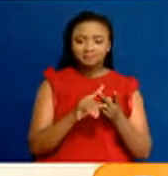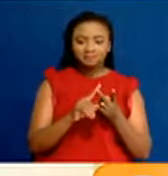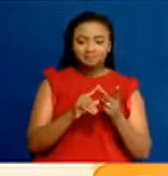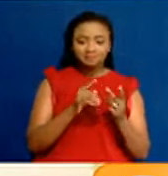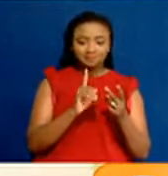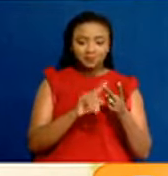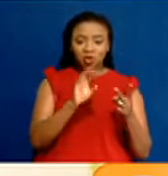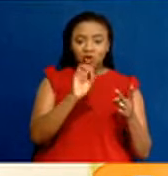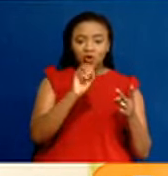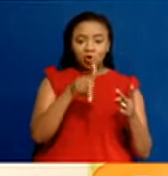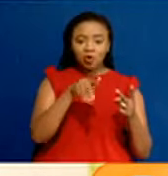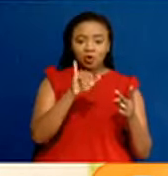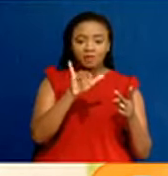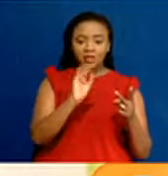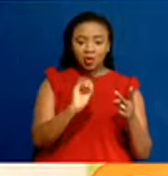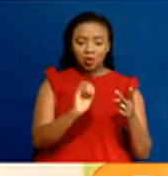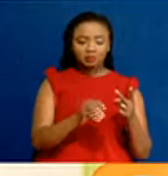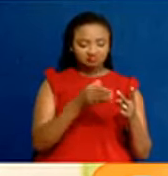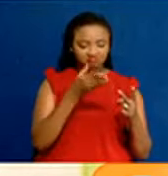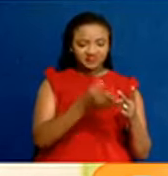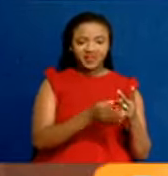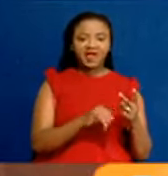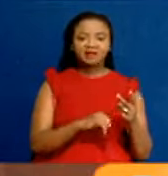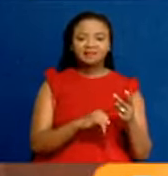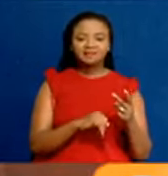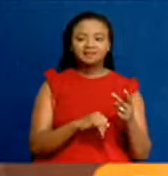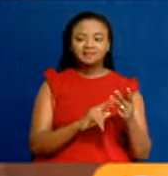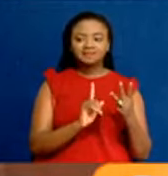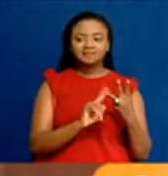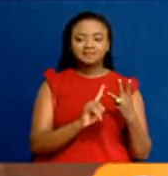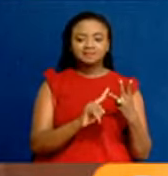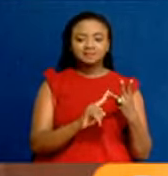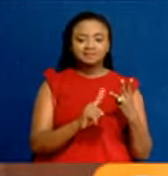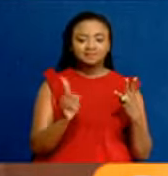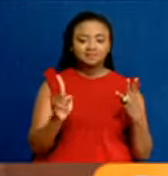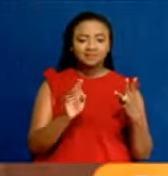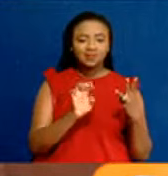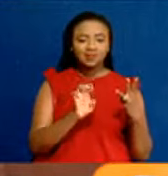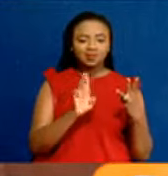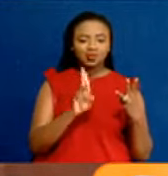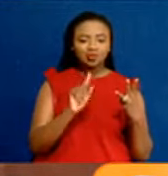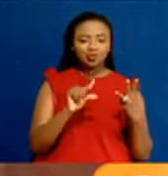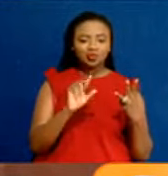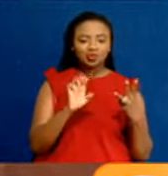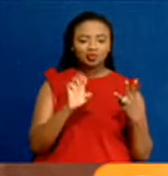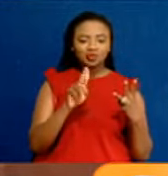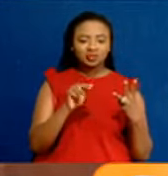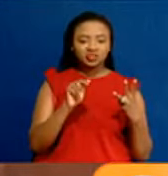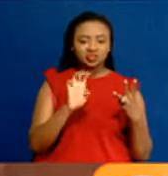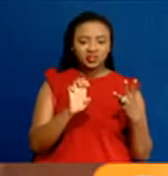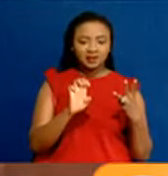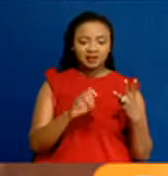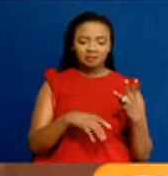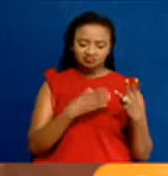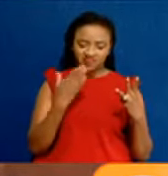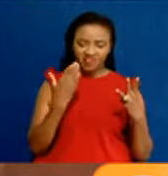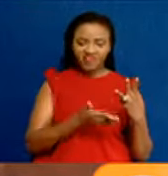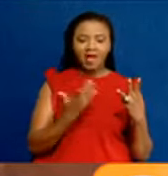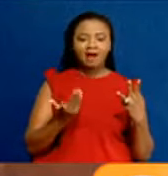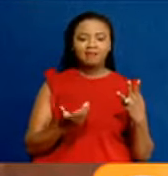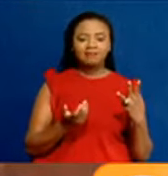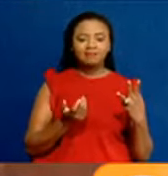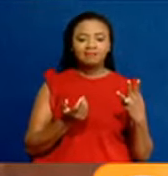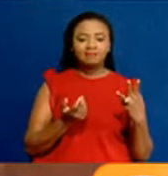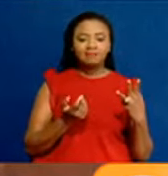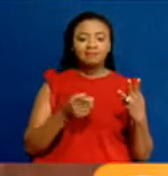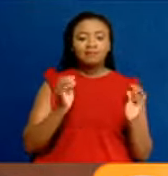katika bunge la kitaifa, Opio Wandai, na kiongozi wa chama cha DAPK, Eugene Wamalwa,